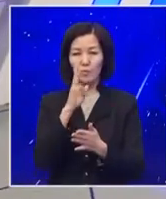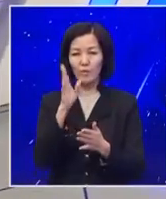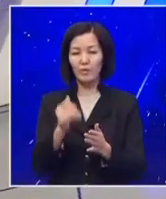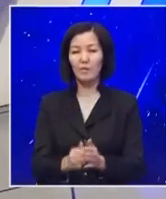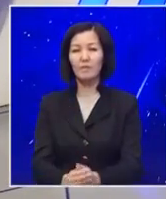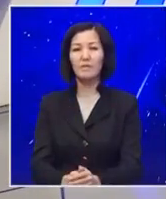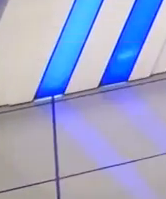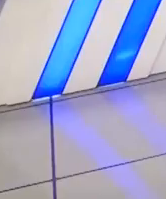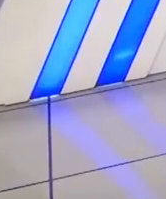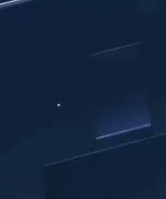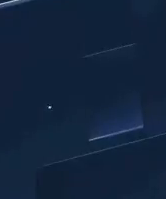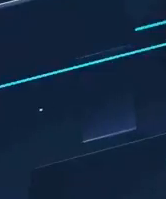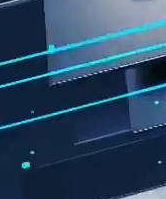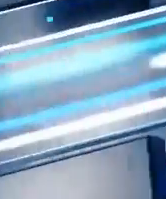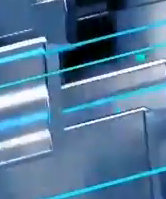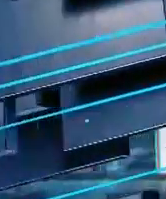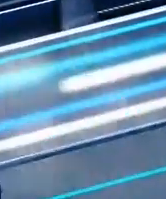көретіндеріңіз.